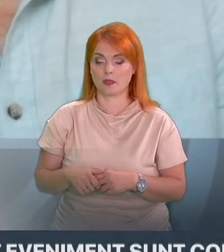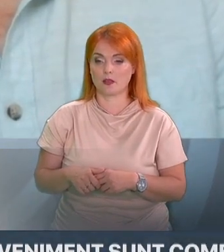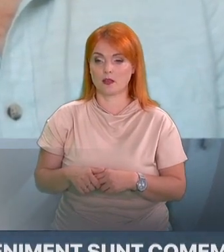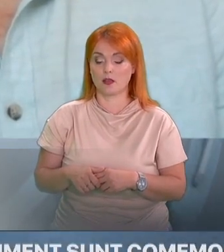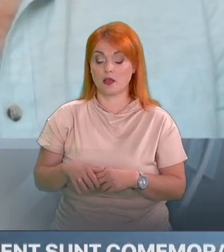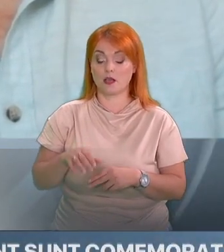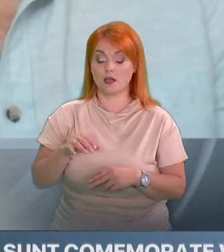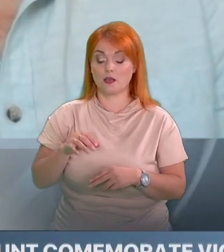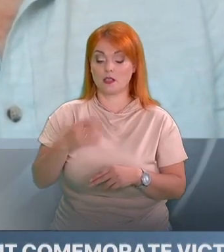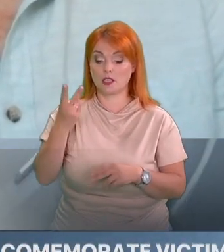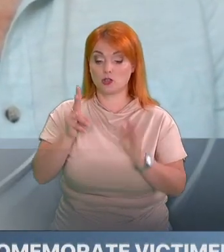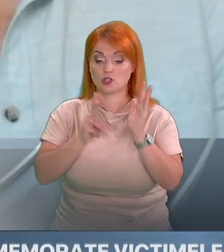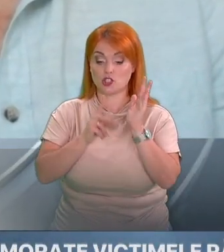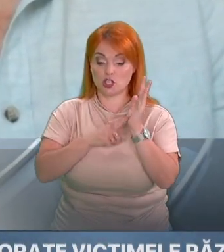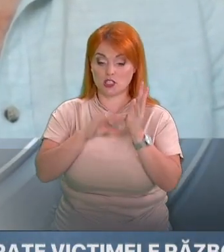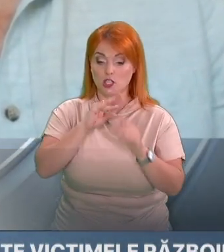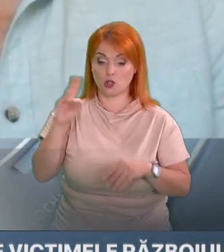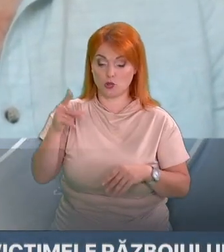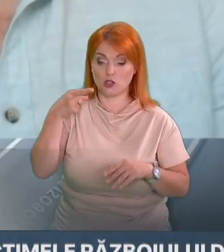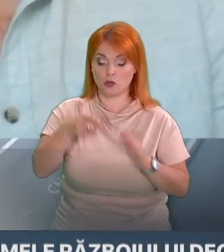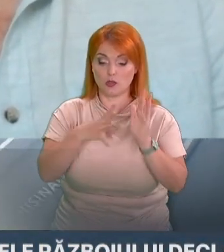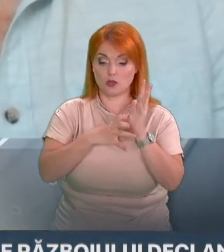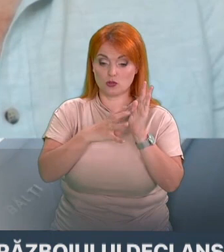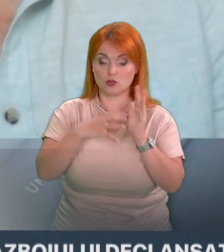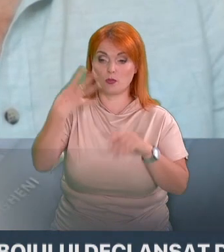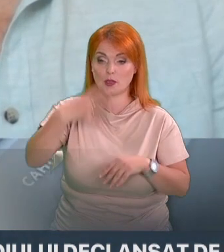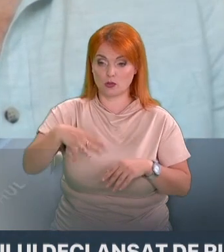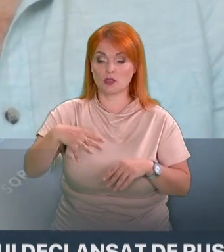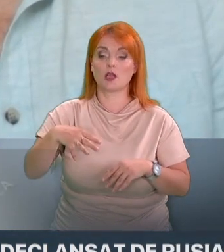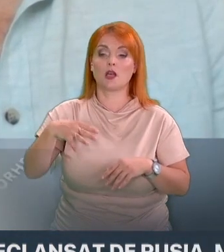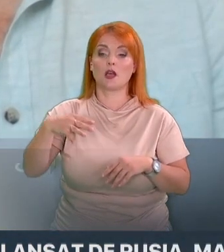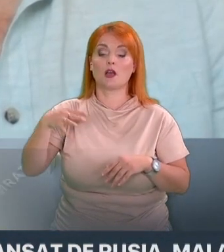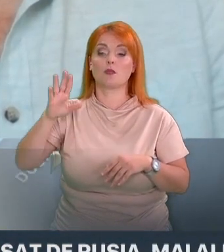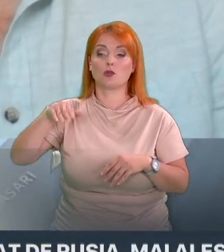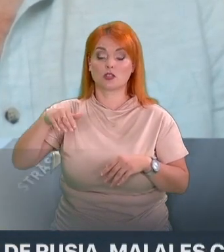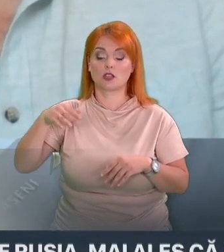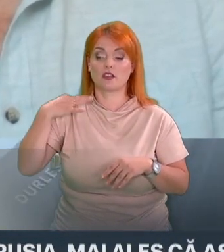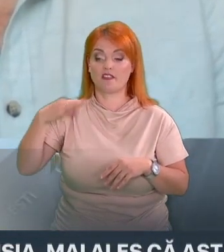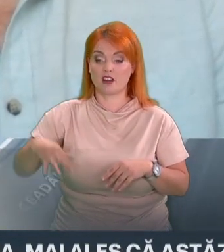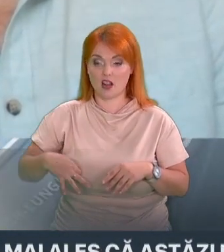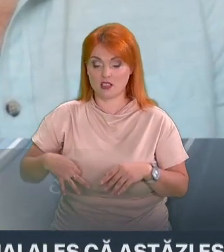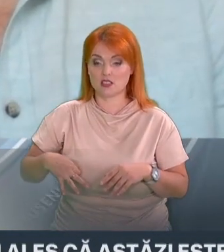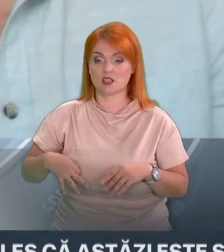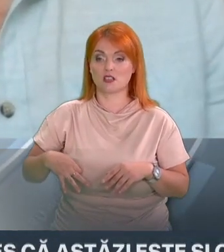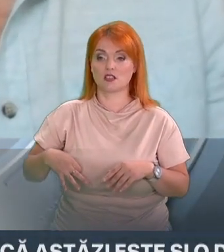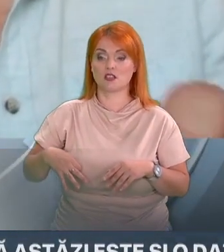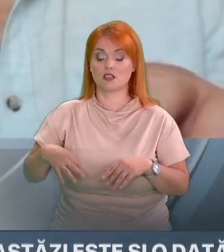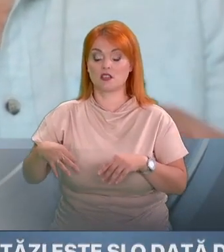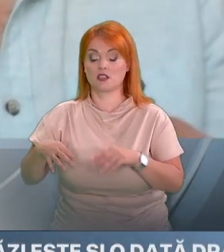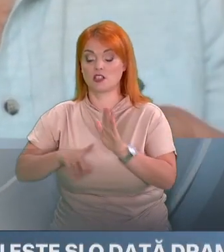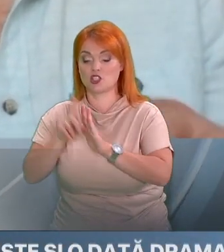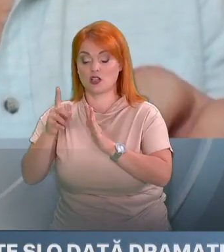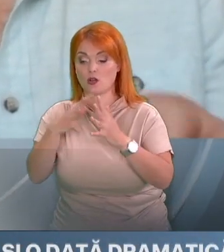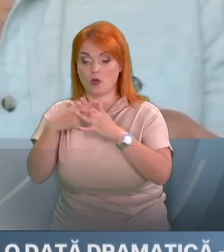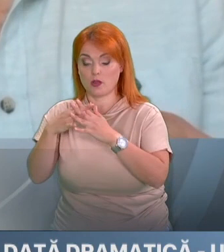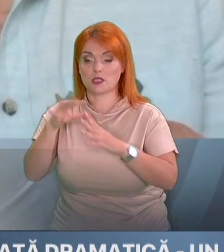secret, la 26 iunie 40, după ce Franța capitulează, la câteva zile după capitularea Franței în fața Germaniei naziste, pentru că